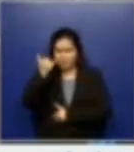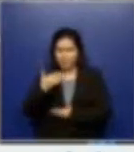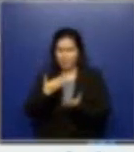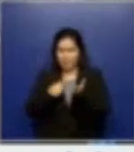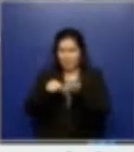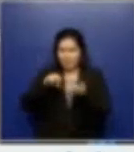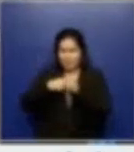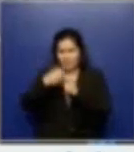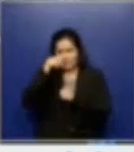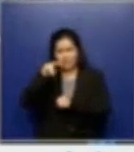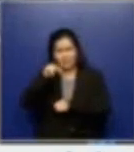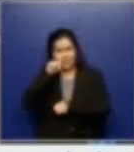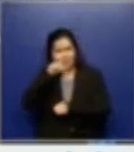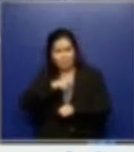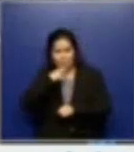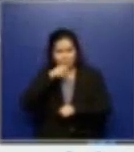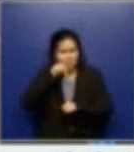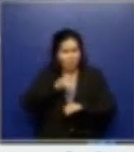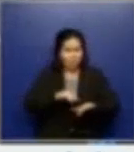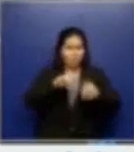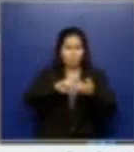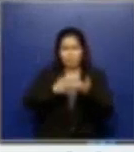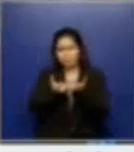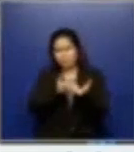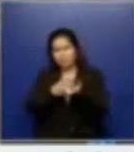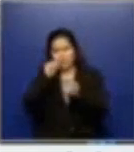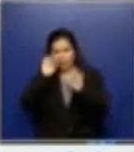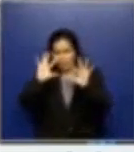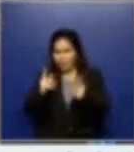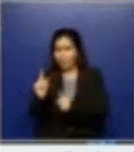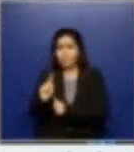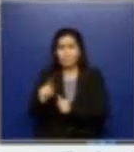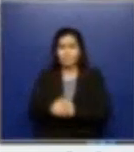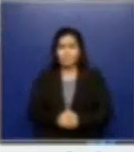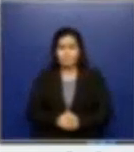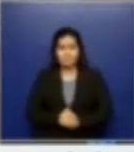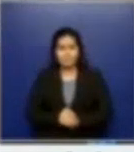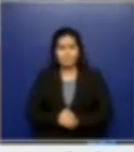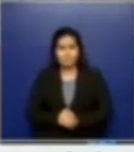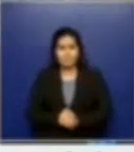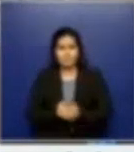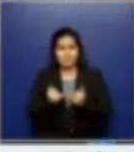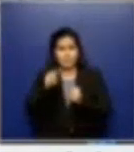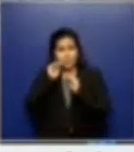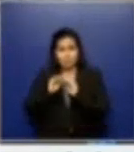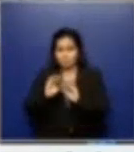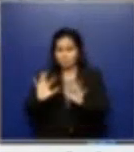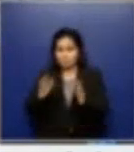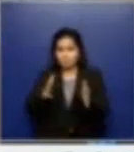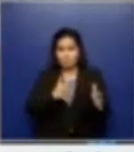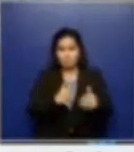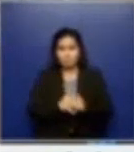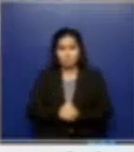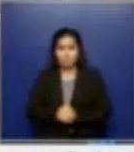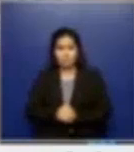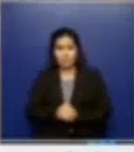มันยิ่งแรงเร็วทำไมท่วมเร็วแล้วน้ำในอ่างทำไมมันหายหมดวันนี้น้ำในอ่างไม่มีนะท่านสมศักดิ์คุณเกินจ